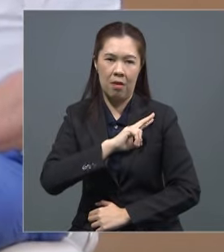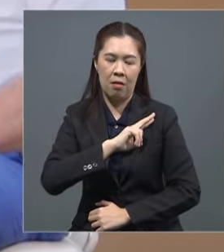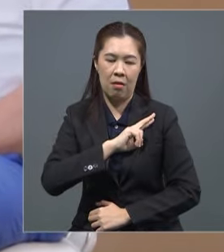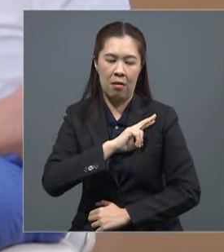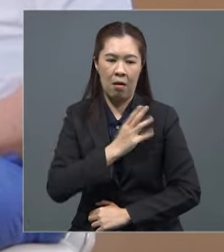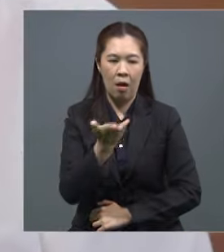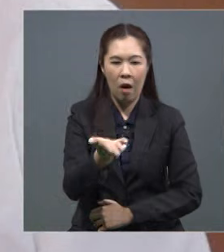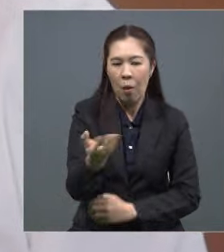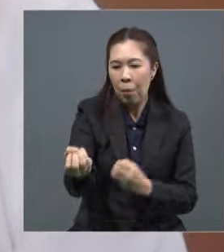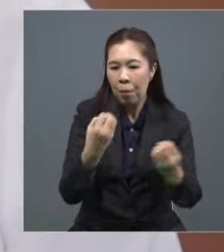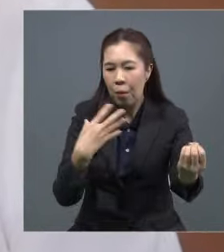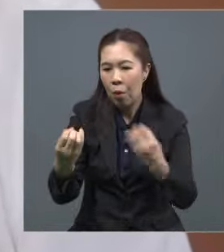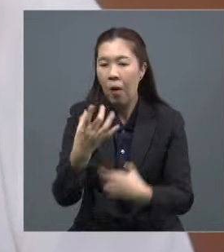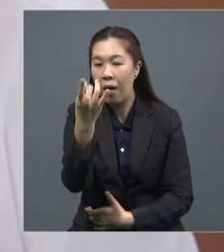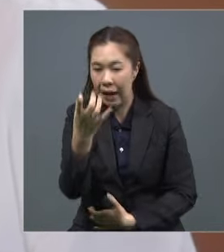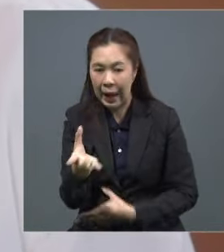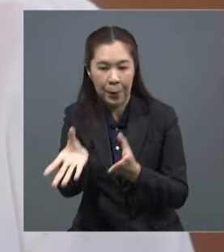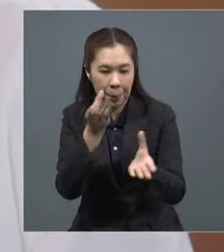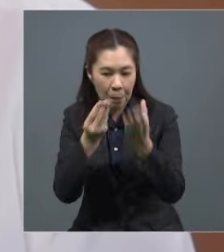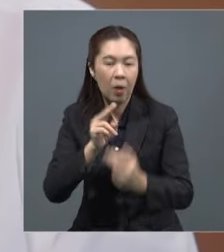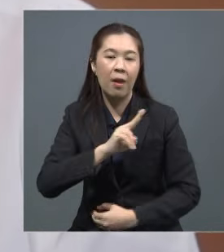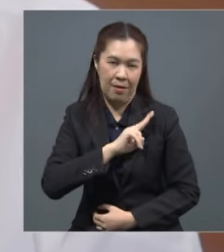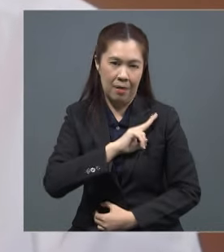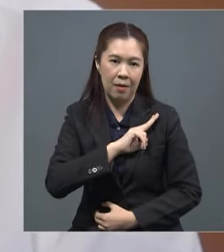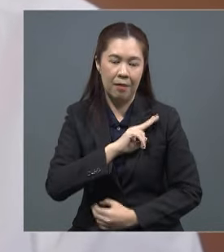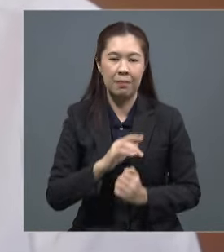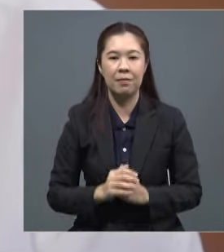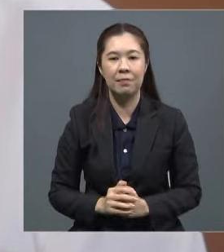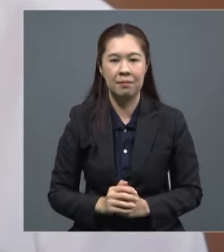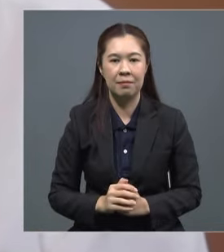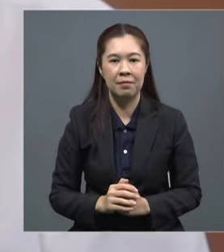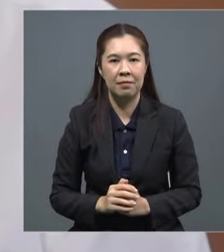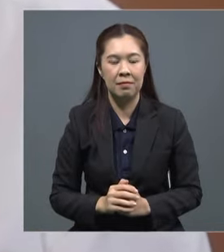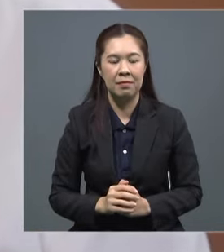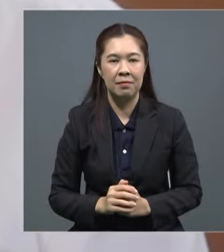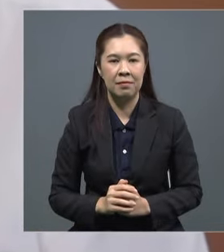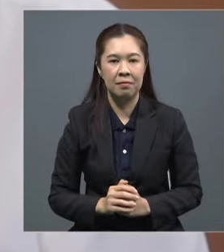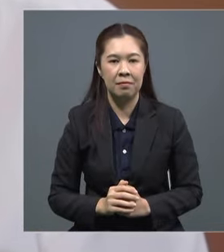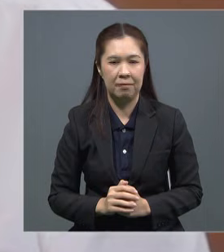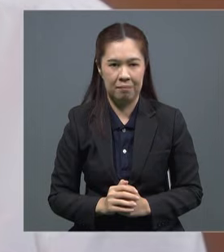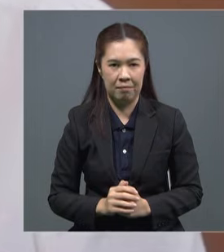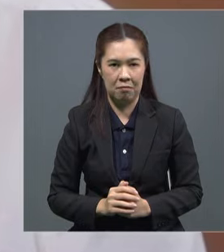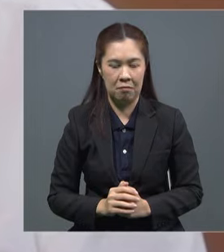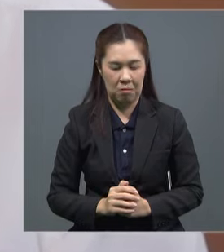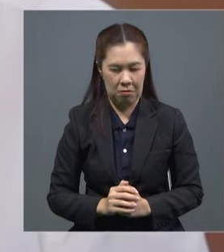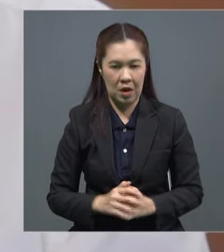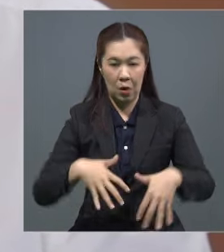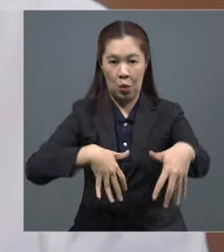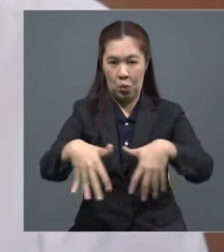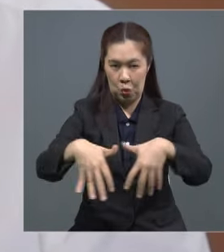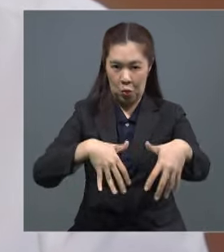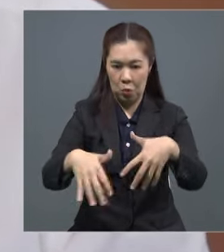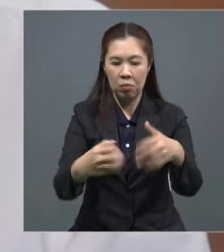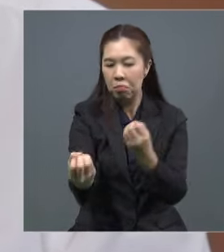เพูดเรื่องอะไรกันบ้างนะฮะตรงนี้ก็เป็นเรื่องที่ที่เราสามารถที่จะที่จะได้รับฟังโดยตรงโดยไม่ต้องมีการ